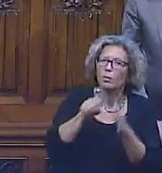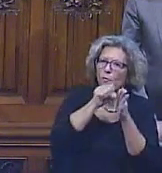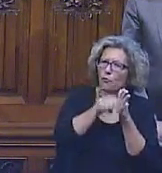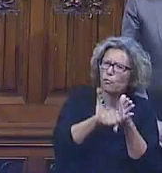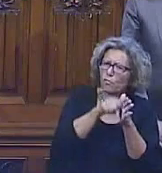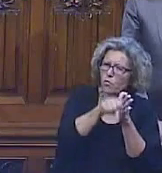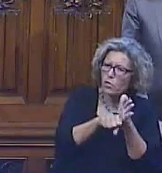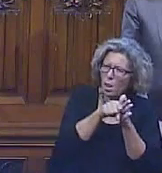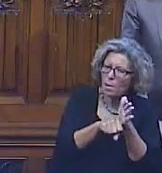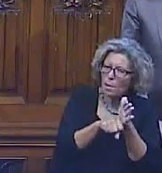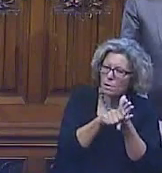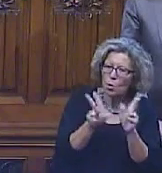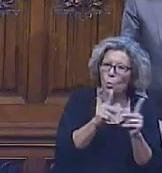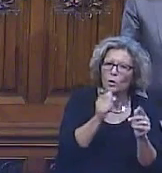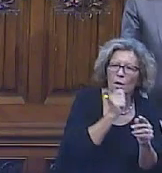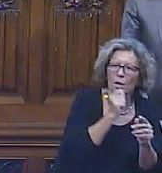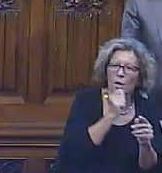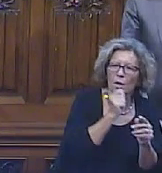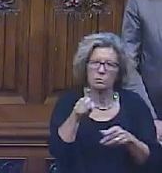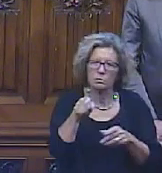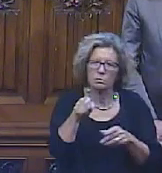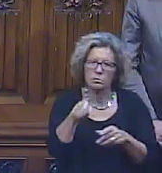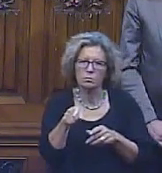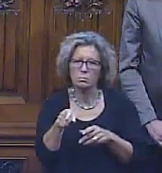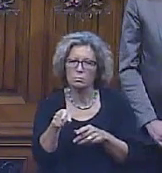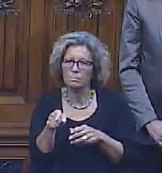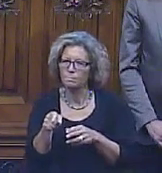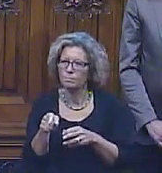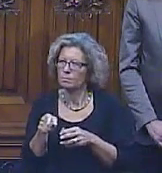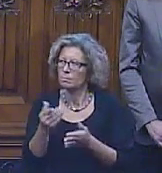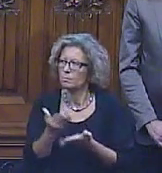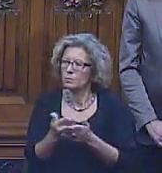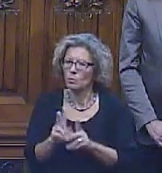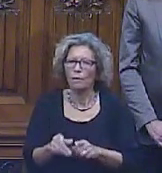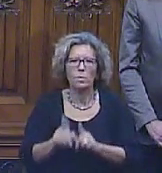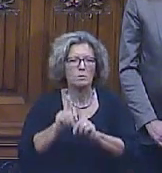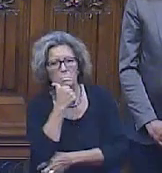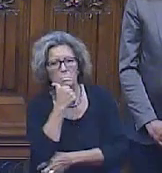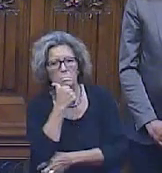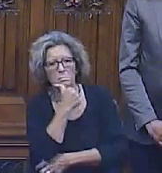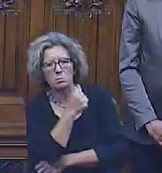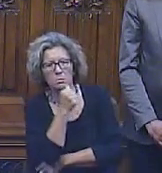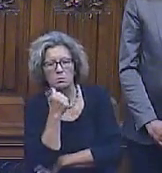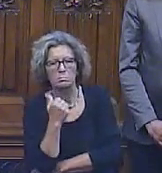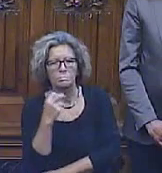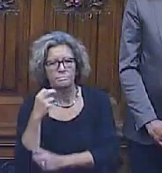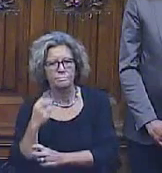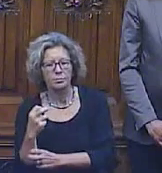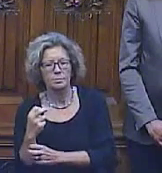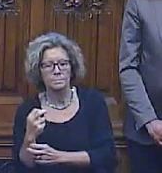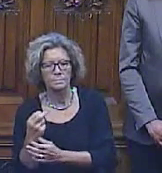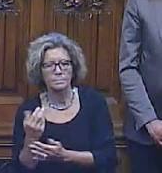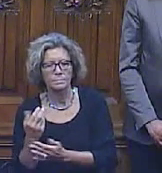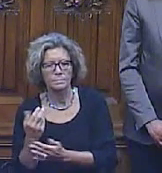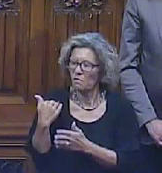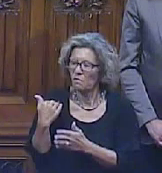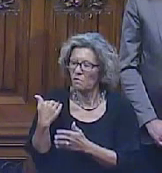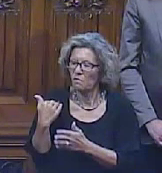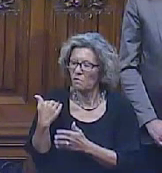haben oder irgendwelche Interviews gemacht haben, sondern sie sind dort eigentlich, ja, kann man sagen, relativ gelangweilt herumgesessen, haben dort